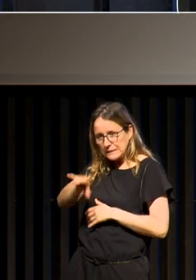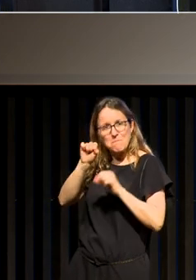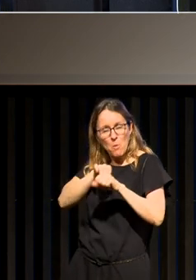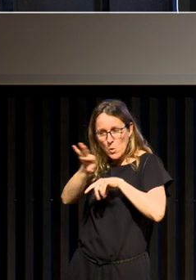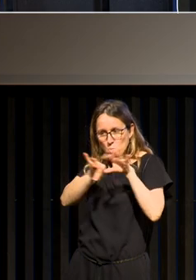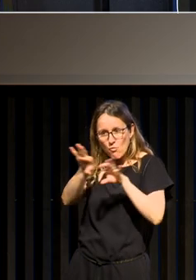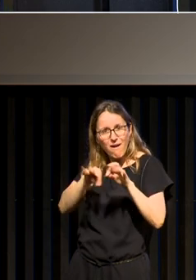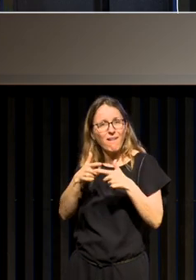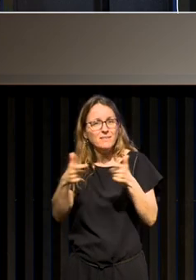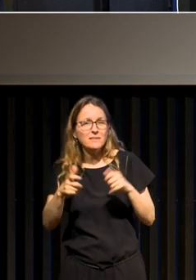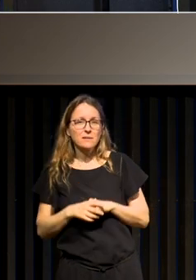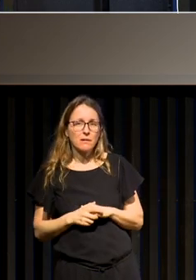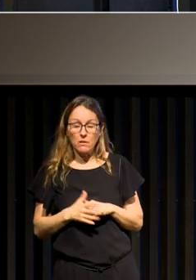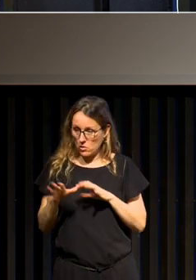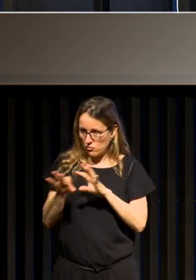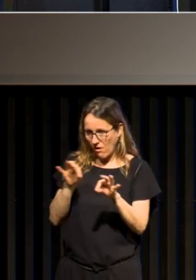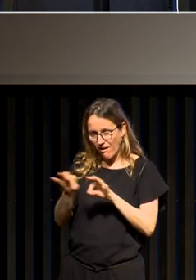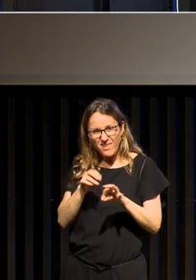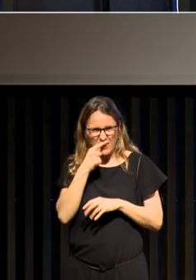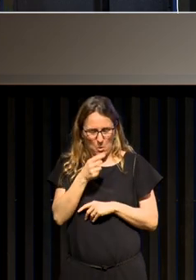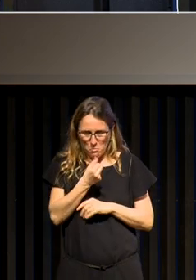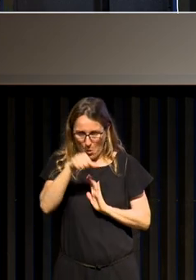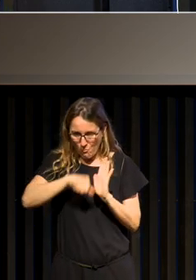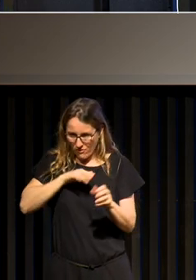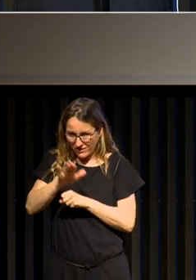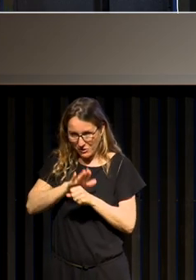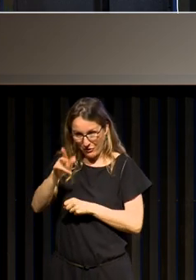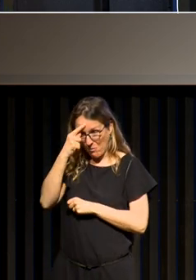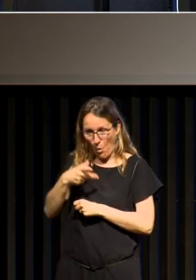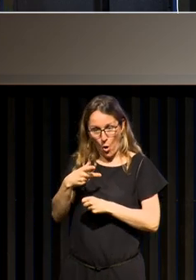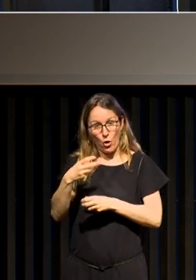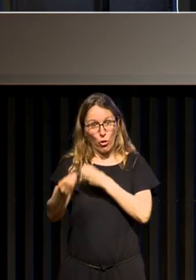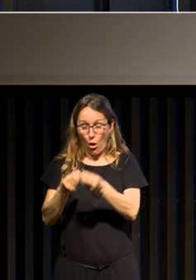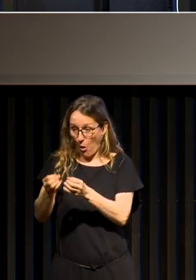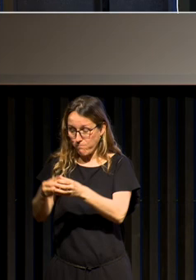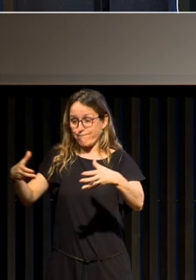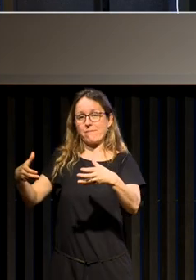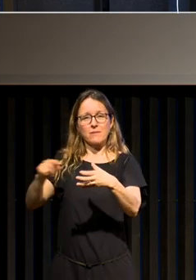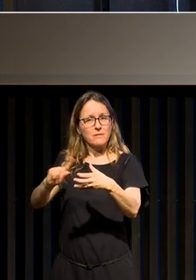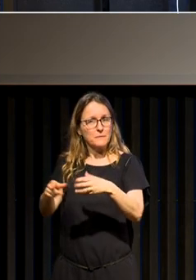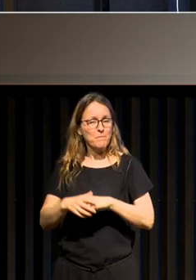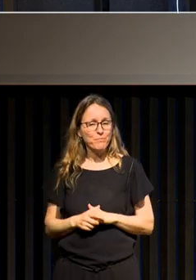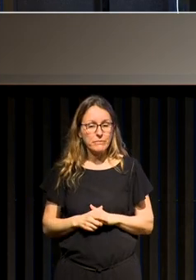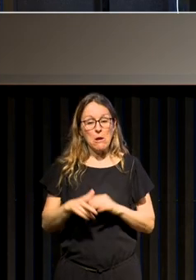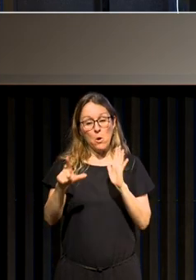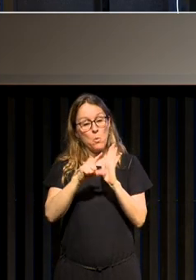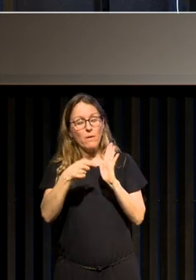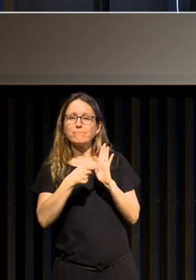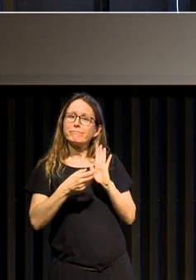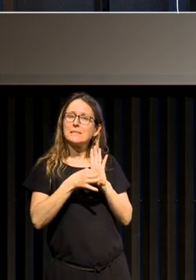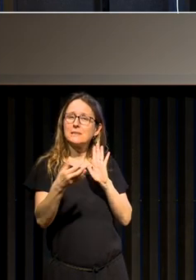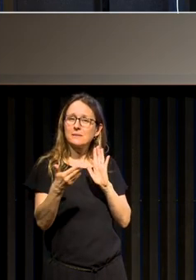les phénotypes, bah, ce n'est pas entre quelques mois qu'on va tout reconstituer. Alors, il est prévu dans la loi que le 2